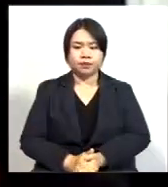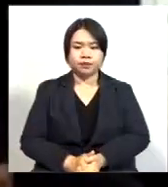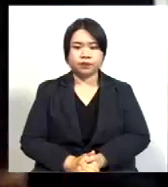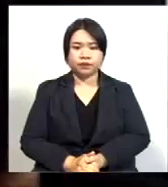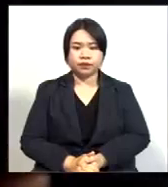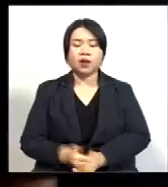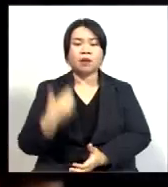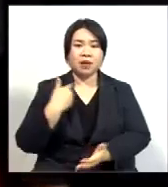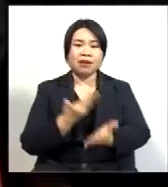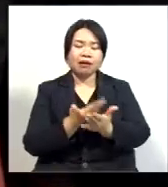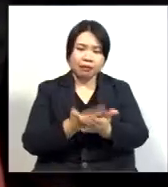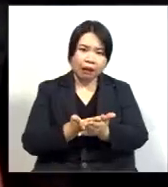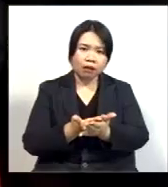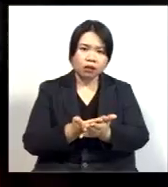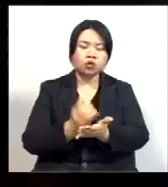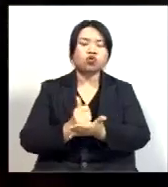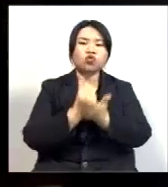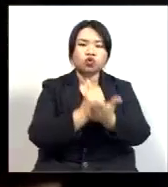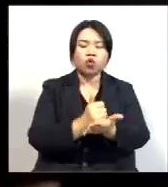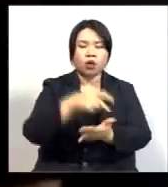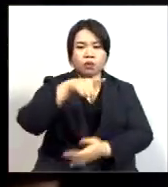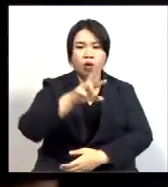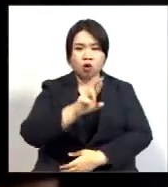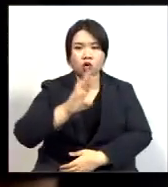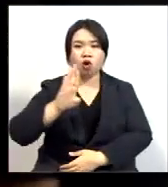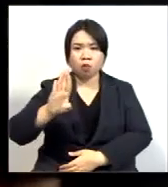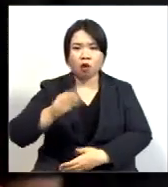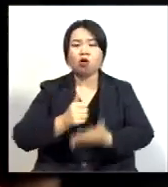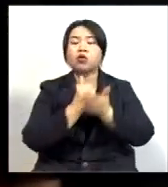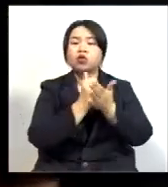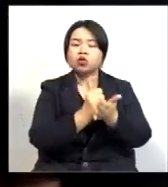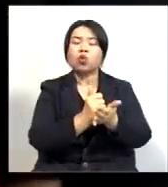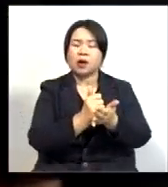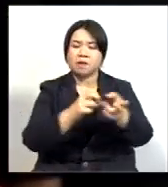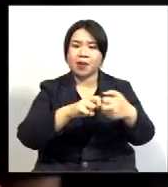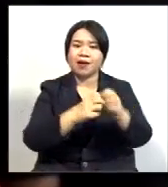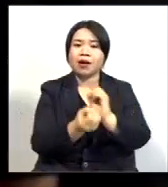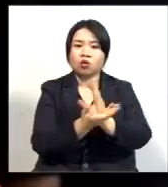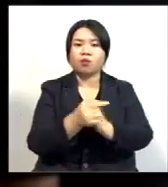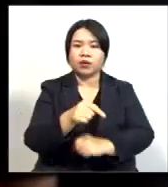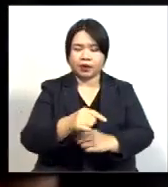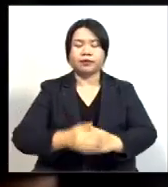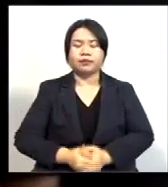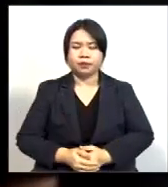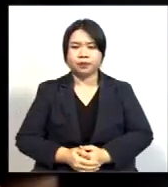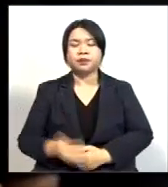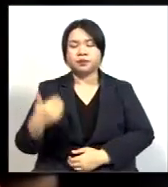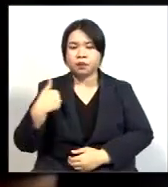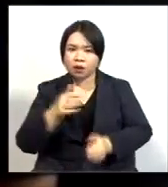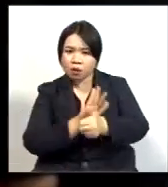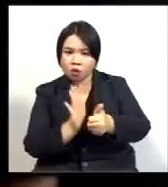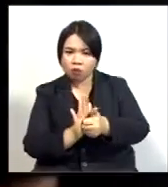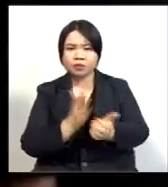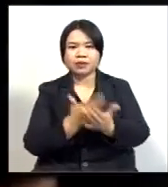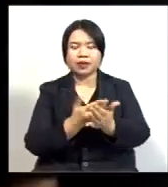และเงินเยียวยาเหยื่ออาชญากรรมตามพระราชบัญญัติตอบแทนผู้เสียหายในคดีอาญาโดยได้รับการเยียวยาตั้งแต่